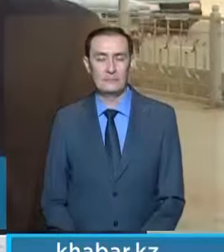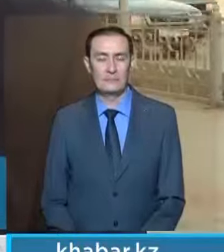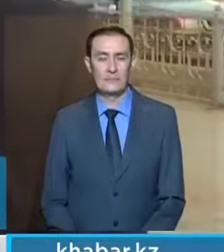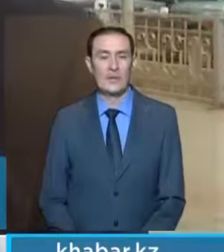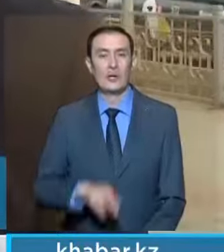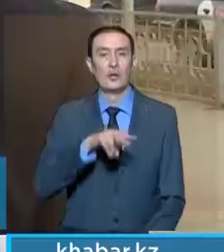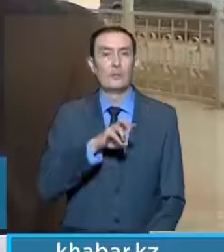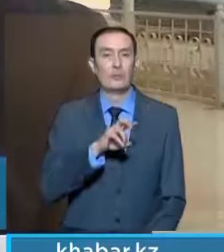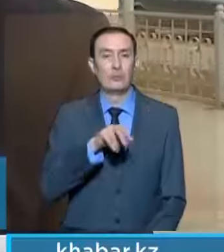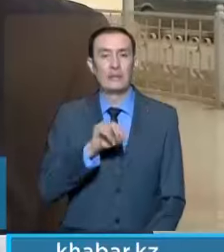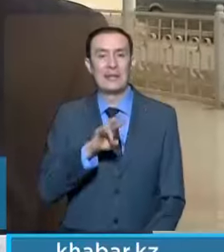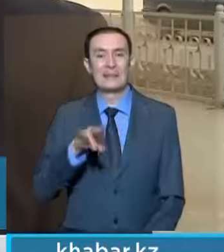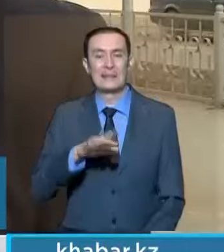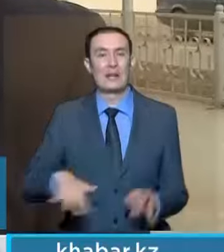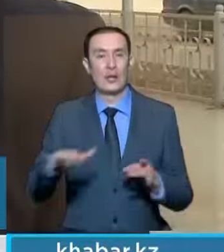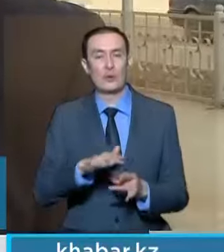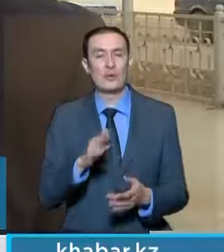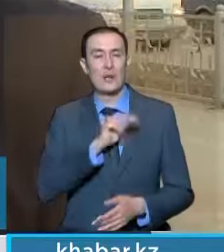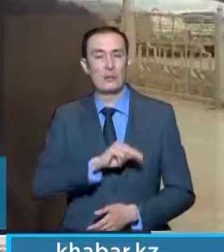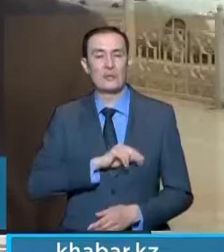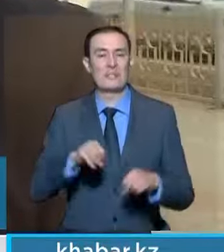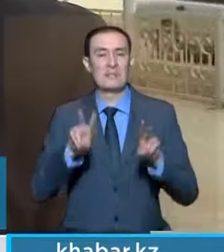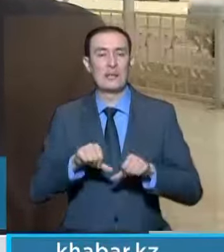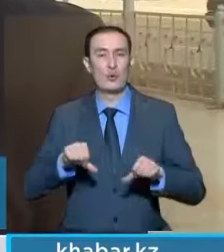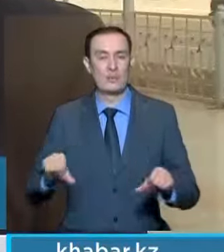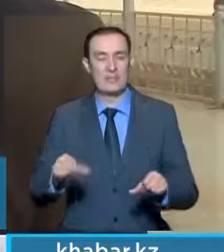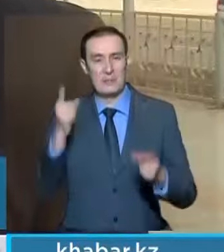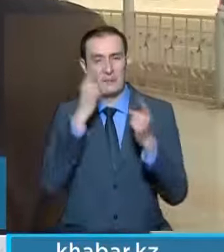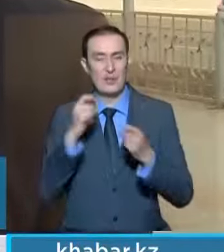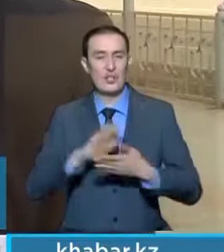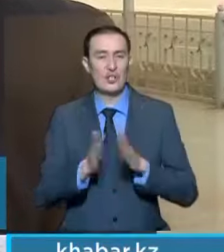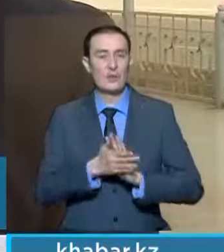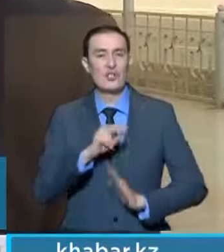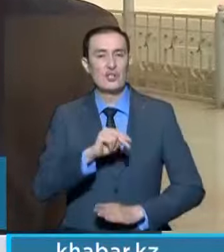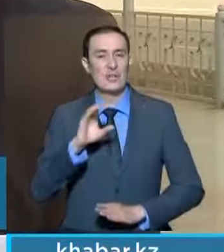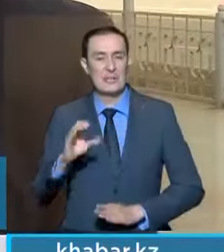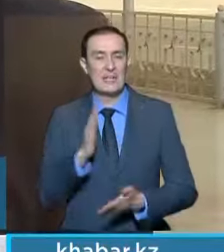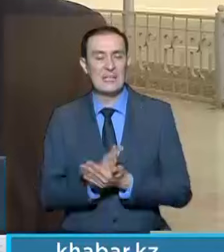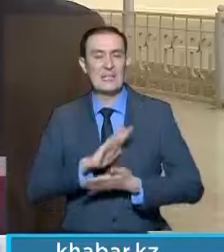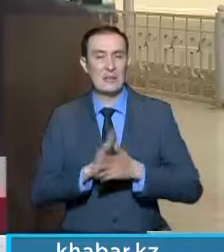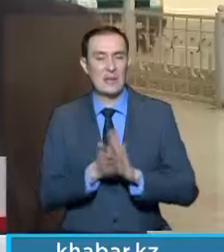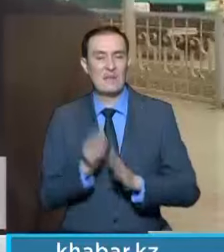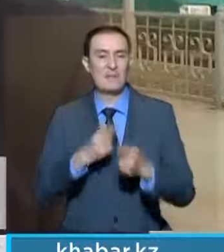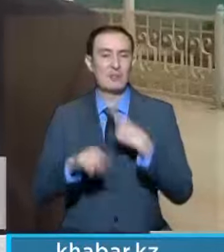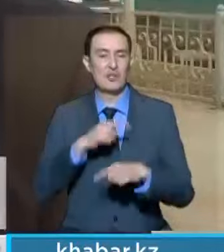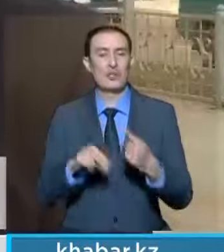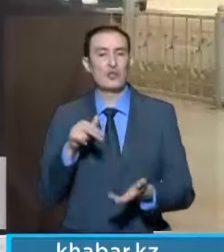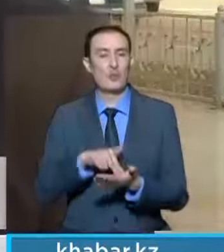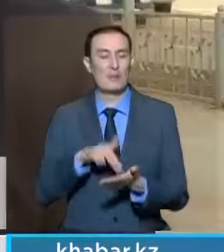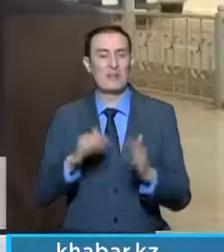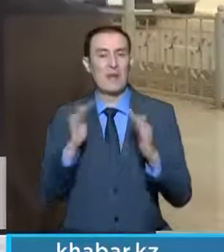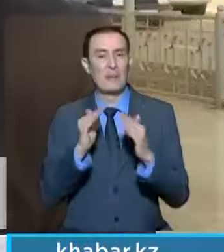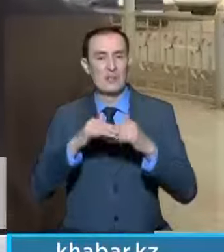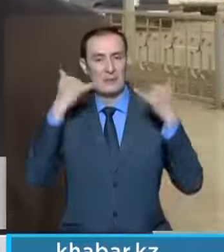В Буландинском районе сформирована специальная комиссия. Из-за объявления режима чрезвычайной ситуации есть регламент возмещения стоимости домашнего